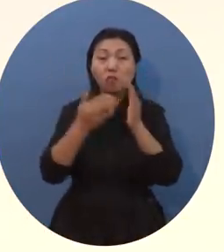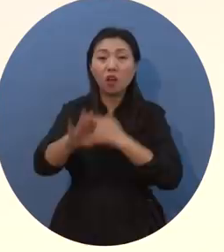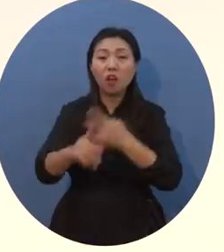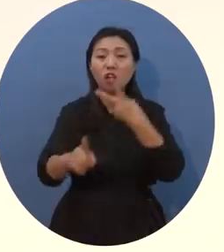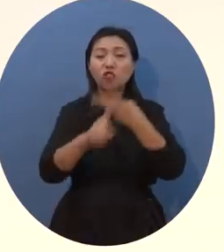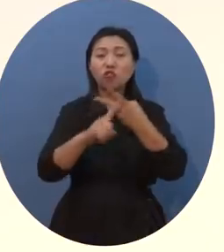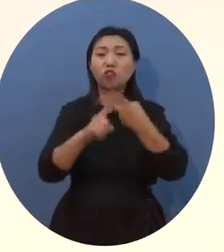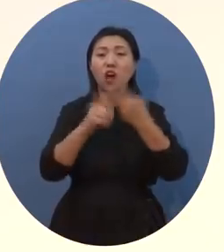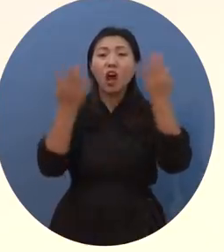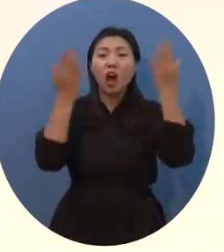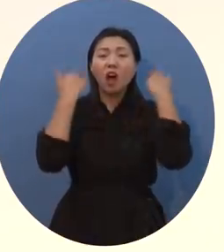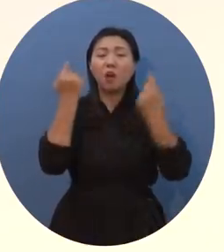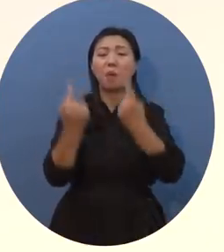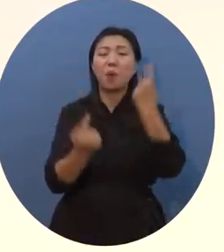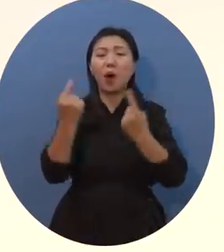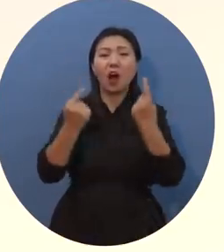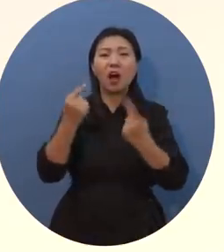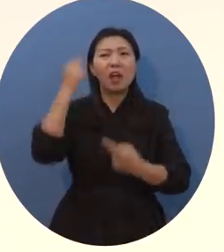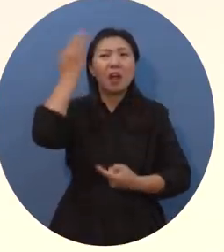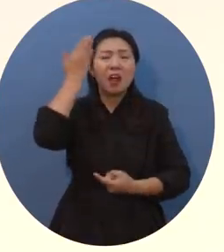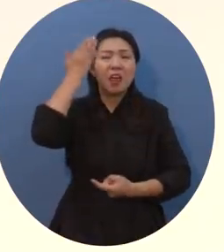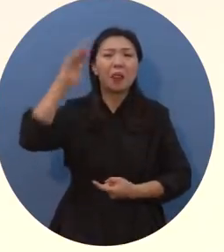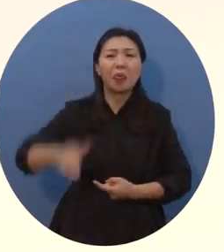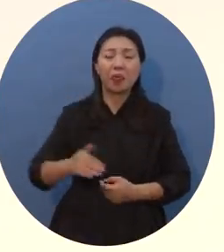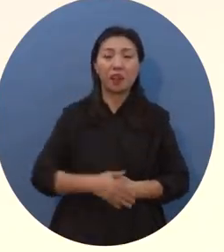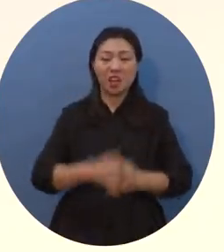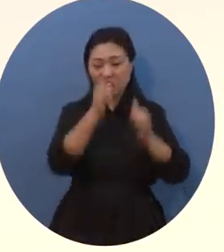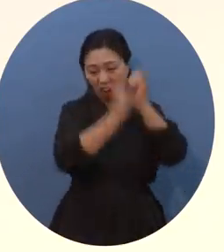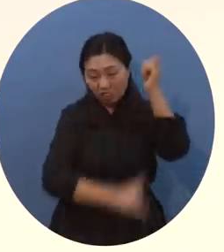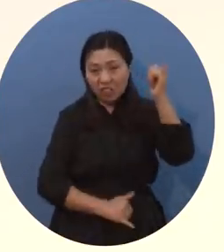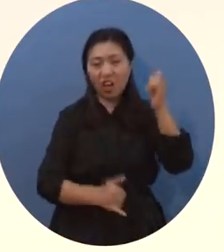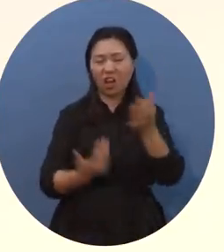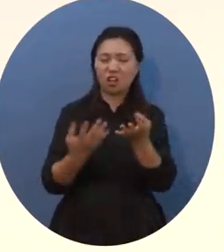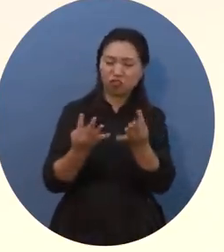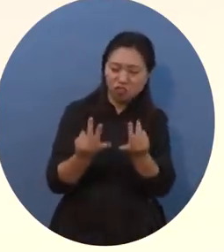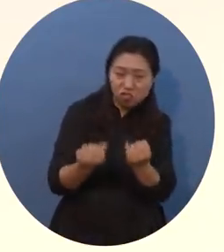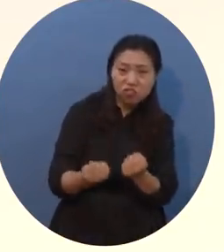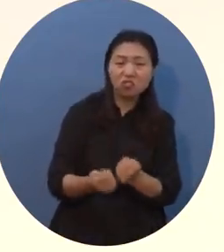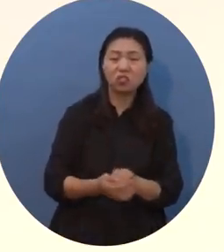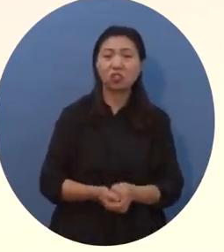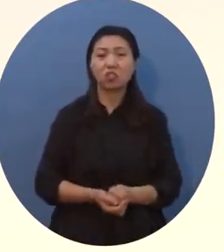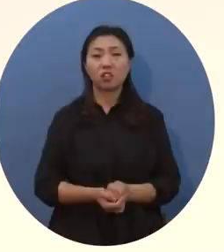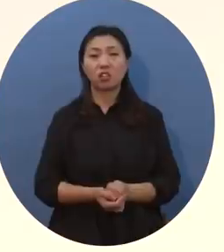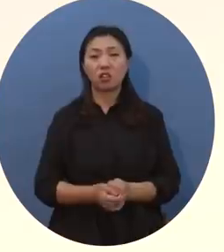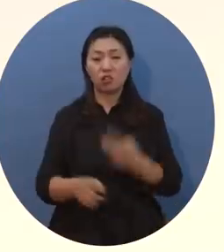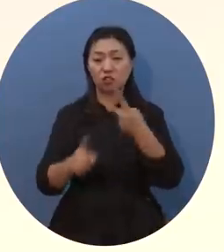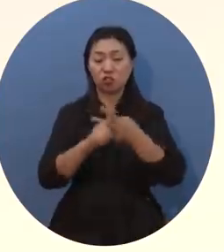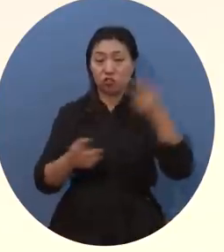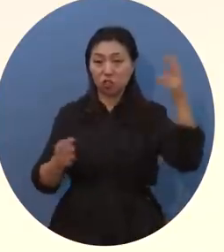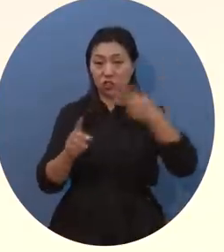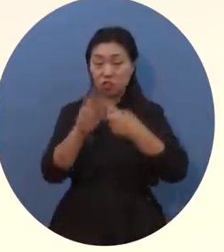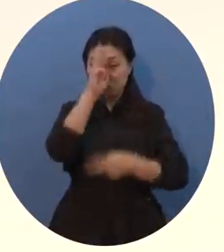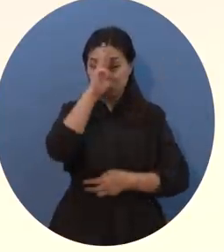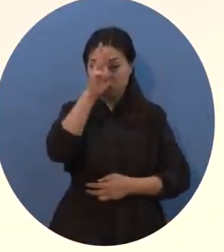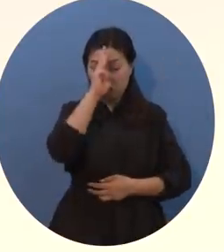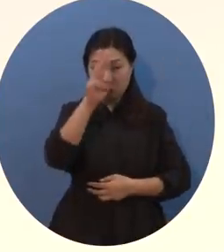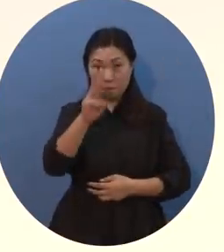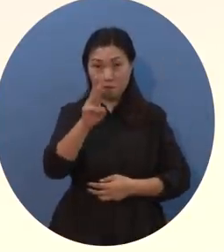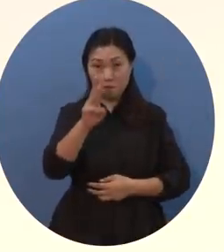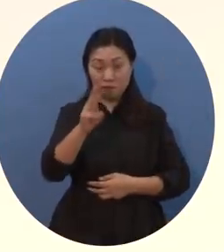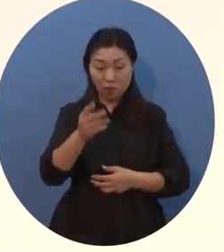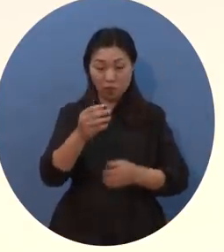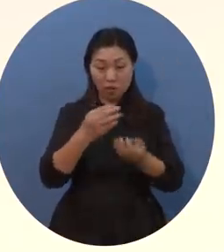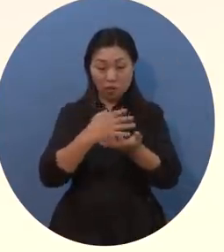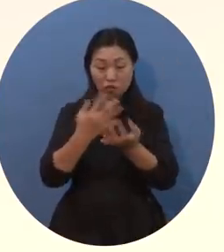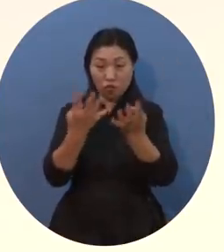안 되는 사람이 대부분이에요. 역사를 물어도 중학교 수준 안 되고, 수학을 물어도 중학교 3학년짜리 수학 문제 다 풀